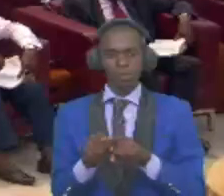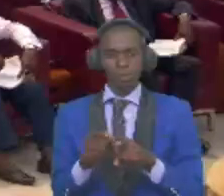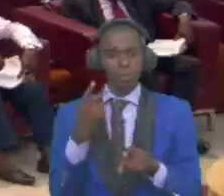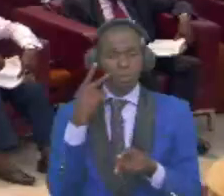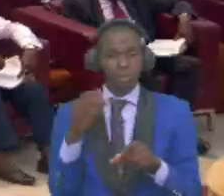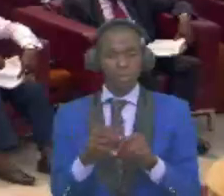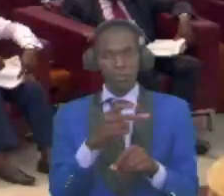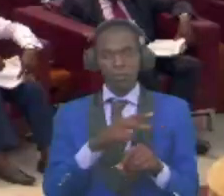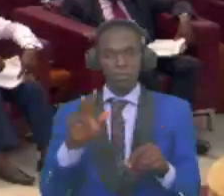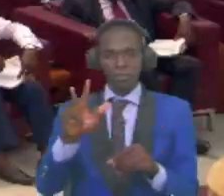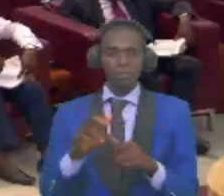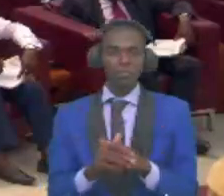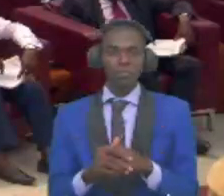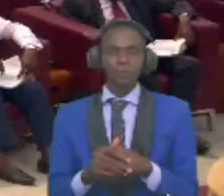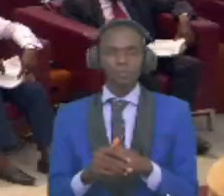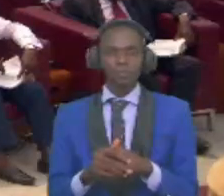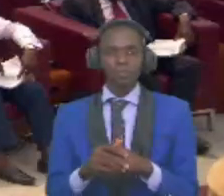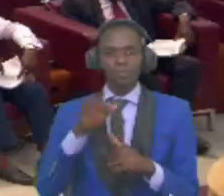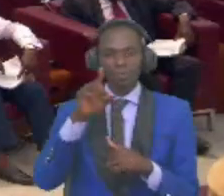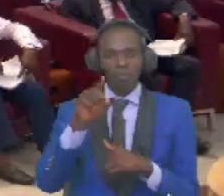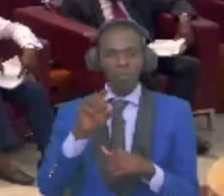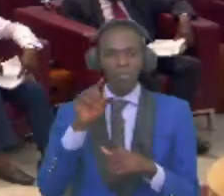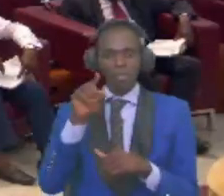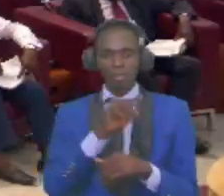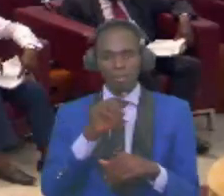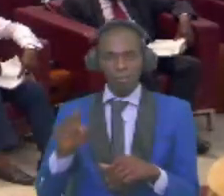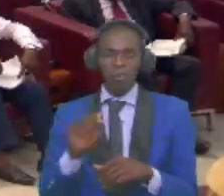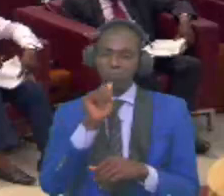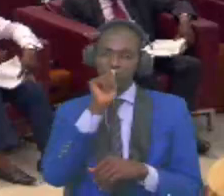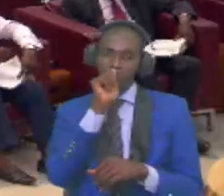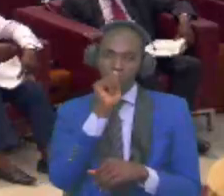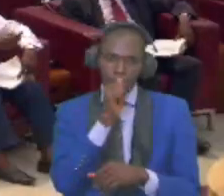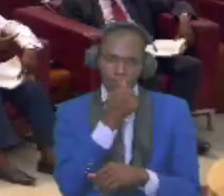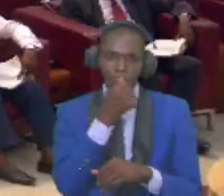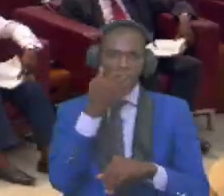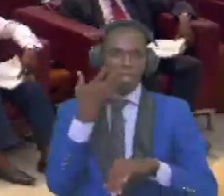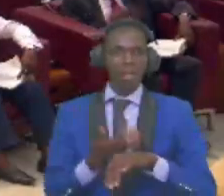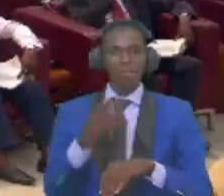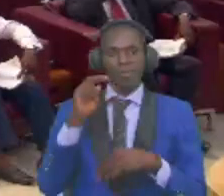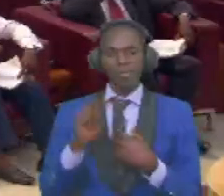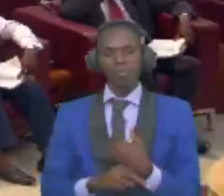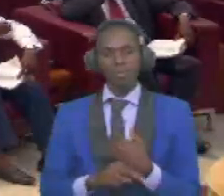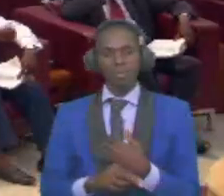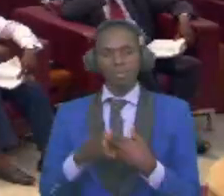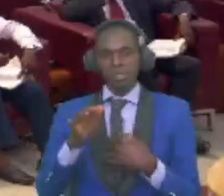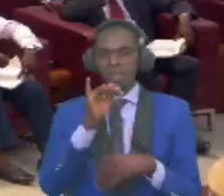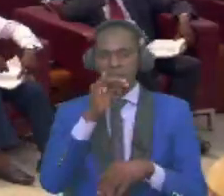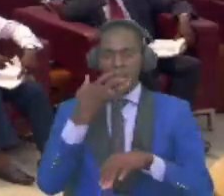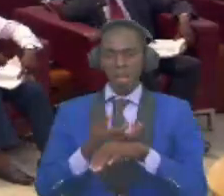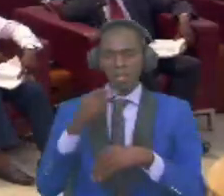ciad d'autres toits souffre avec moi il est la souffrance